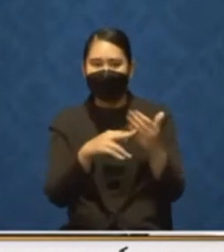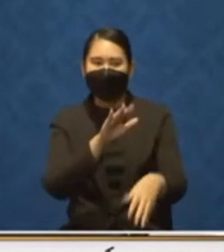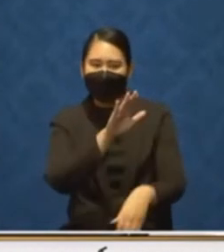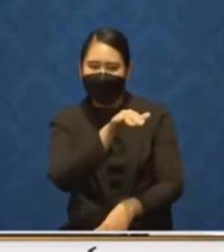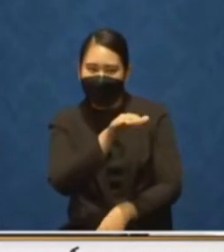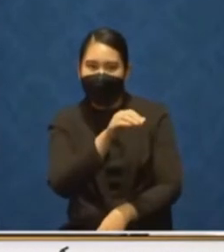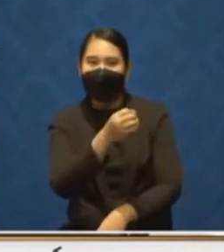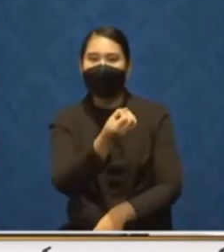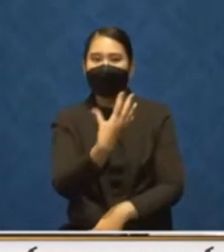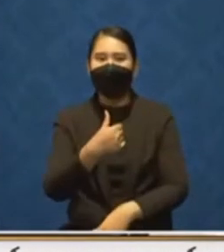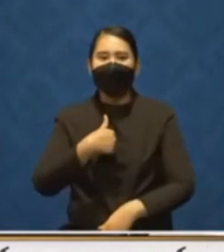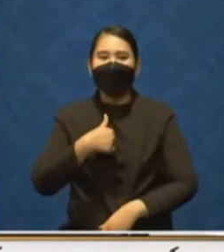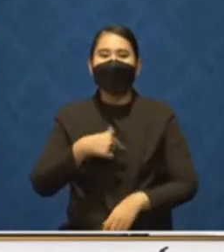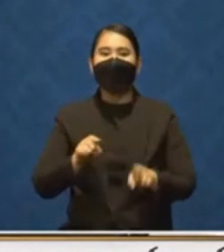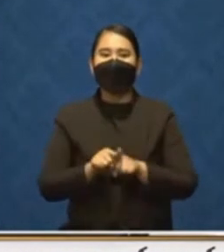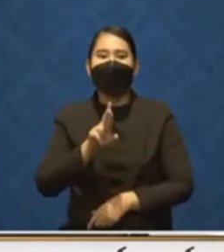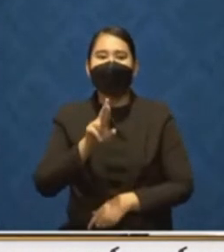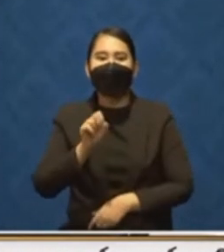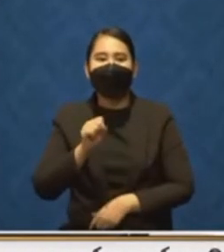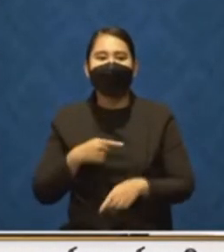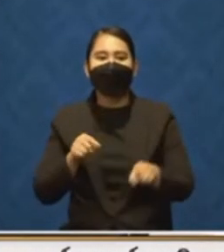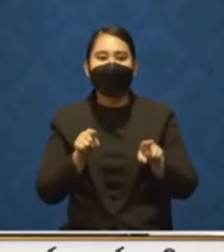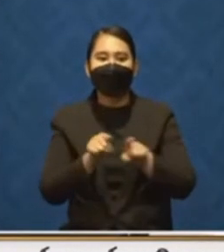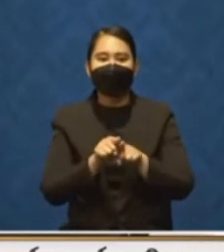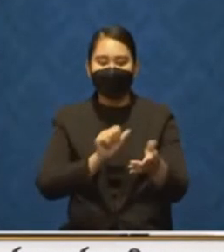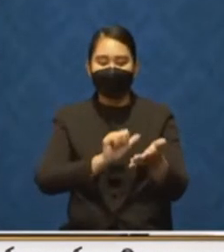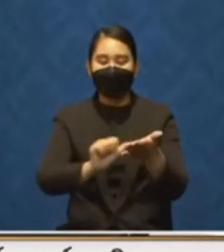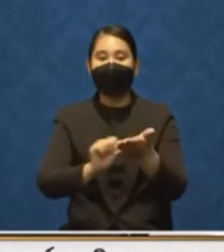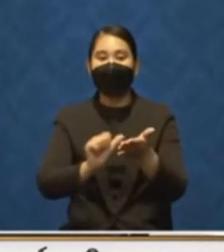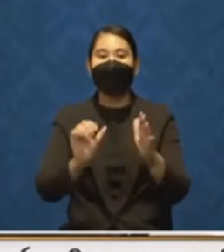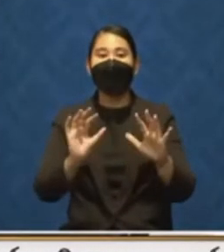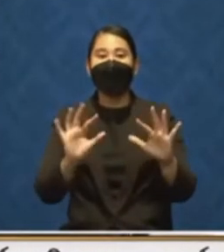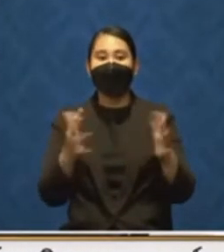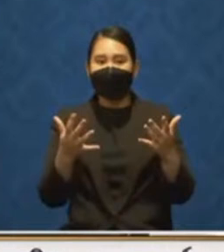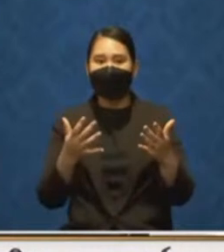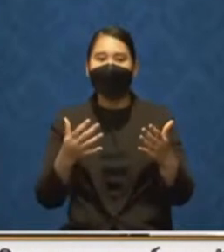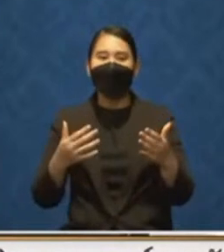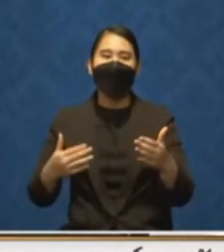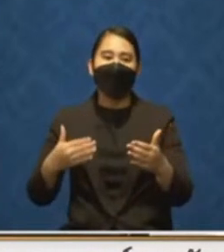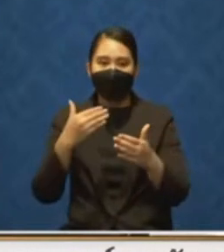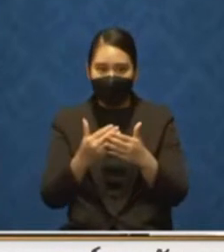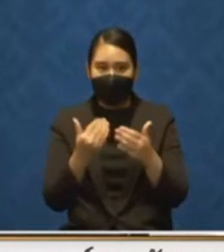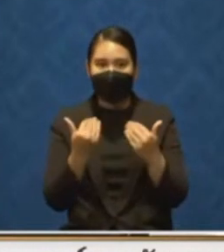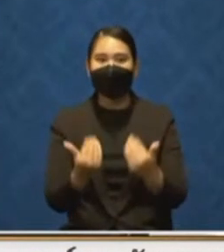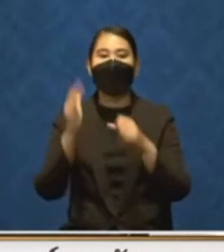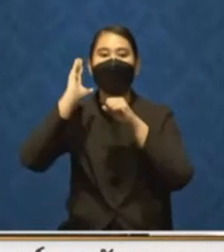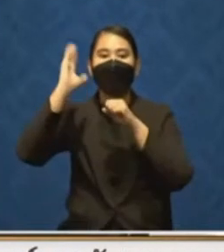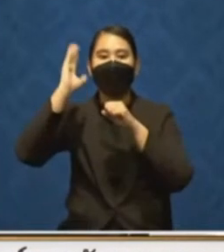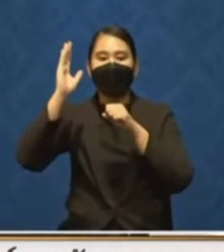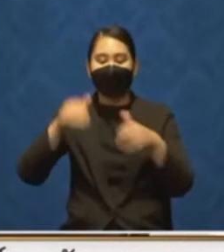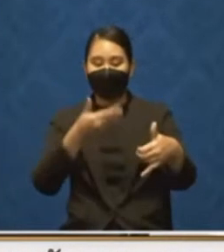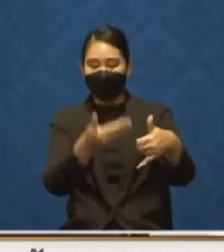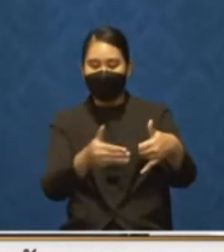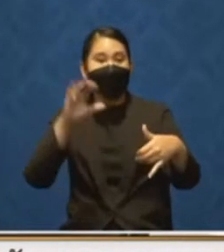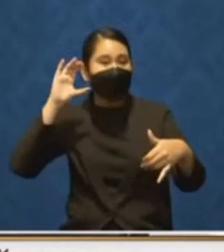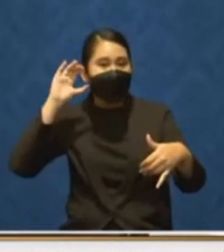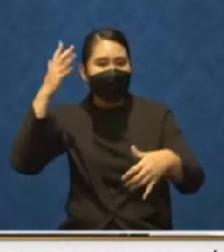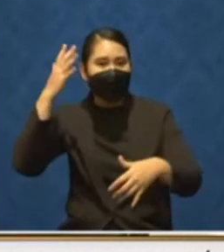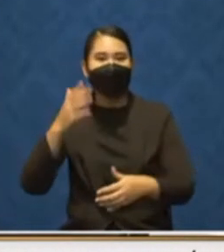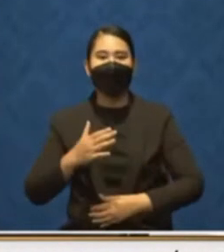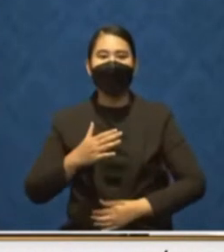บอกในฐานะสมาชิกรัฐสภาด้วยกันก็ไม่มีการแก้ไขมาจึงเกิดอภิปรายไม่ไว้วางใจนี่แหละแต่ถ้าให้จิรายุ